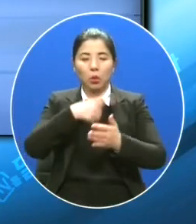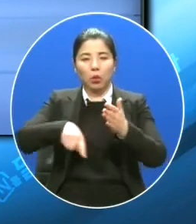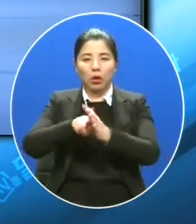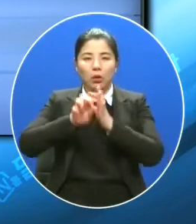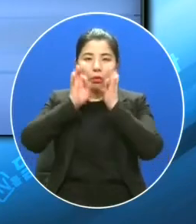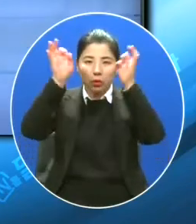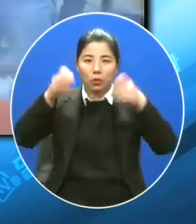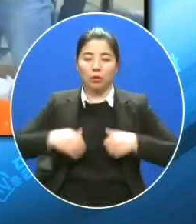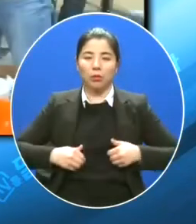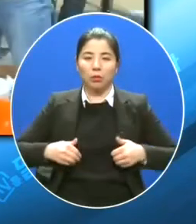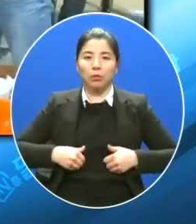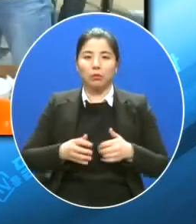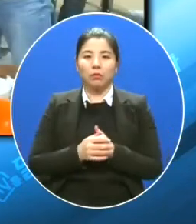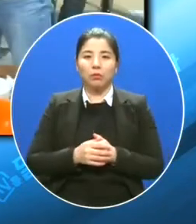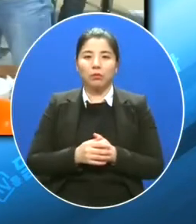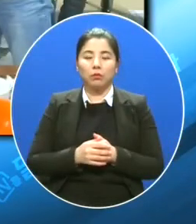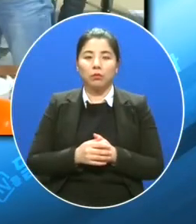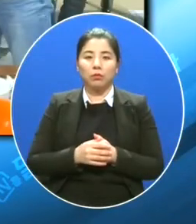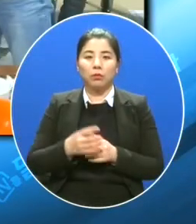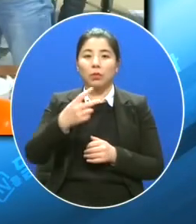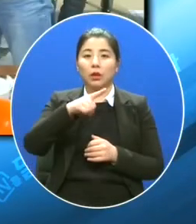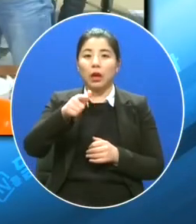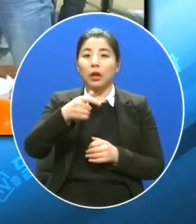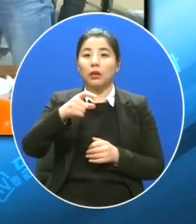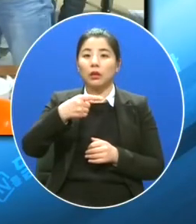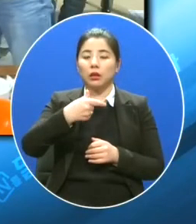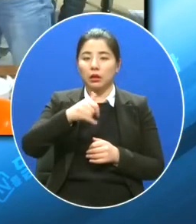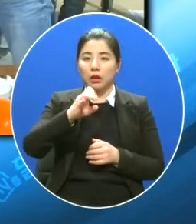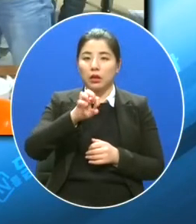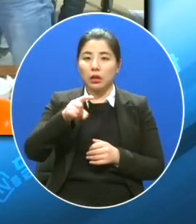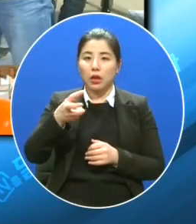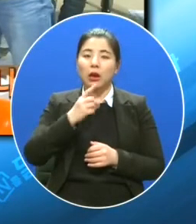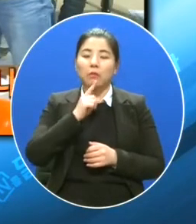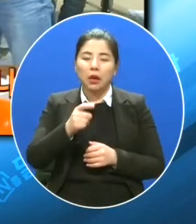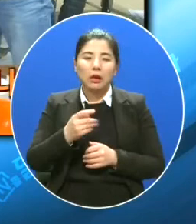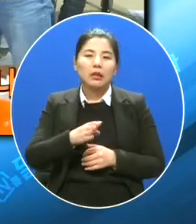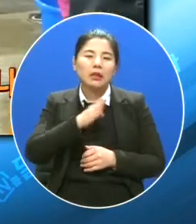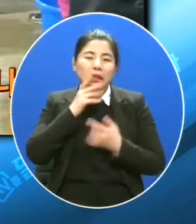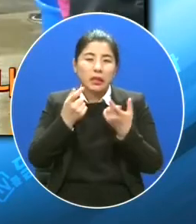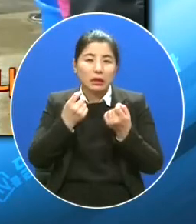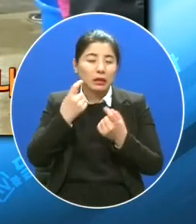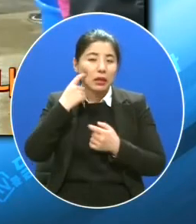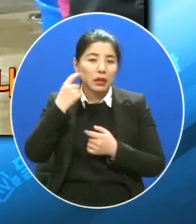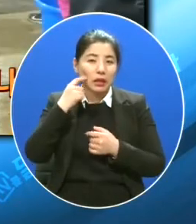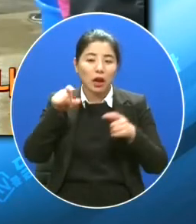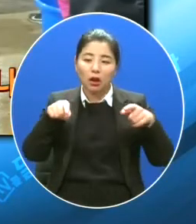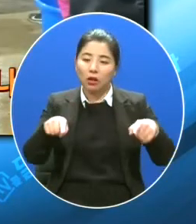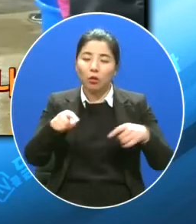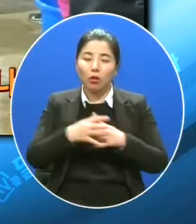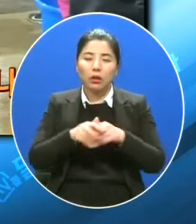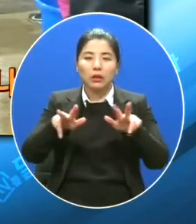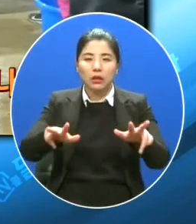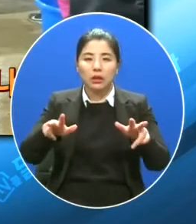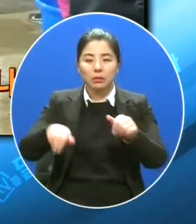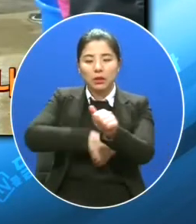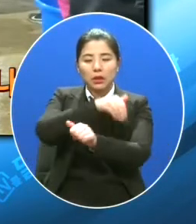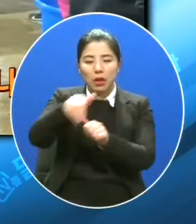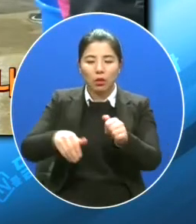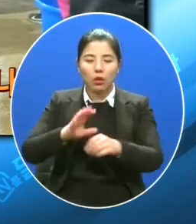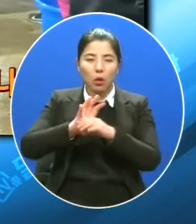반영하려는 노력도 필요합니다. 다니엘 보스틴이 지적한 진짜 같은 가짜들이 지금 이